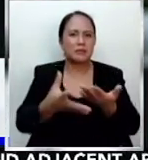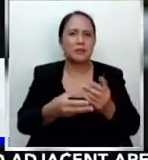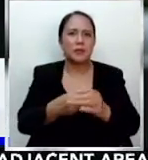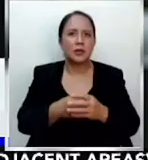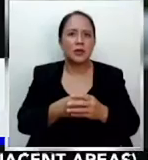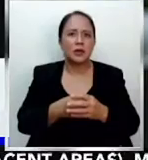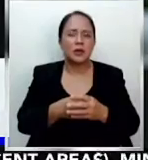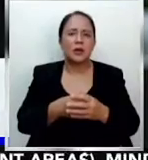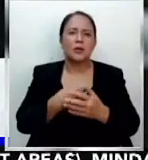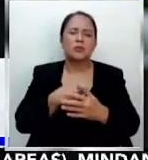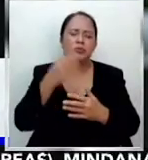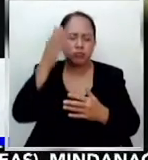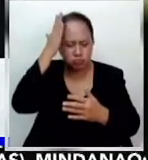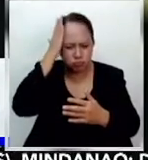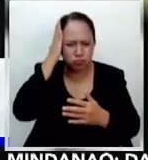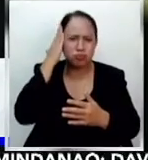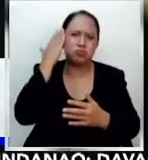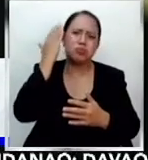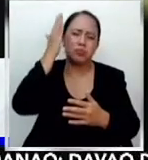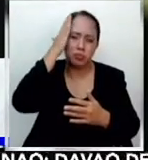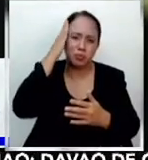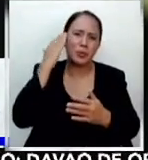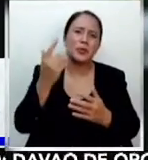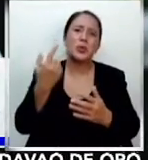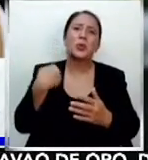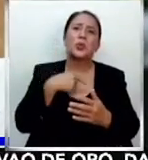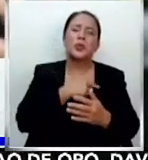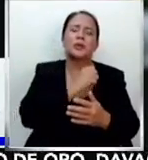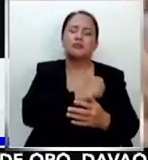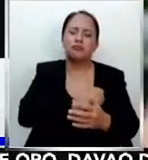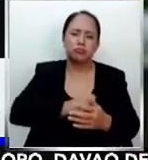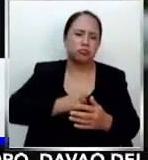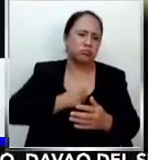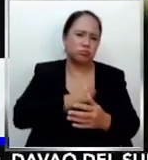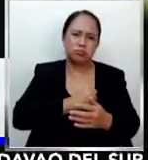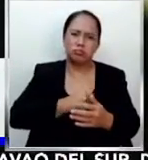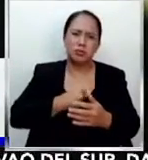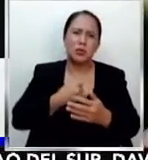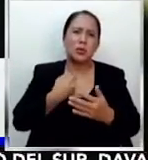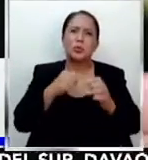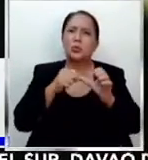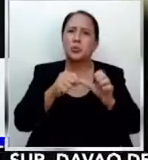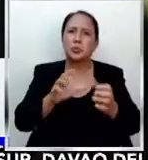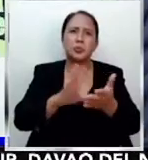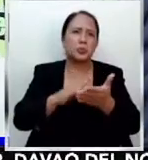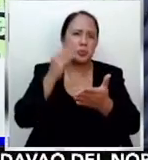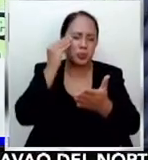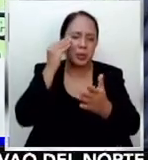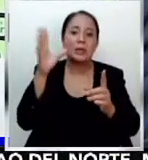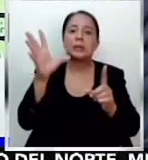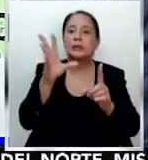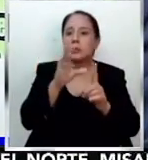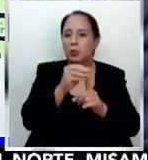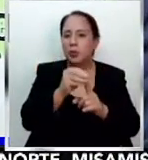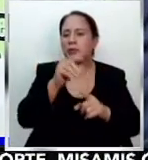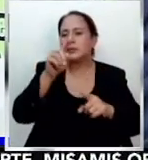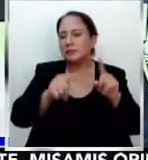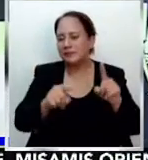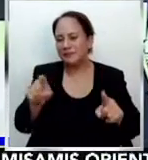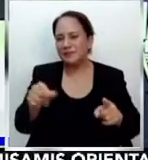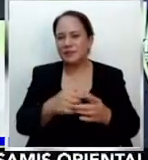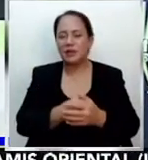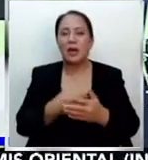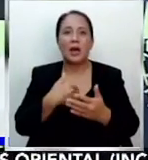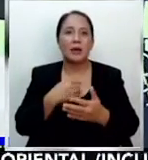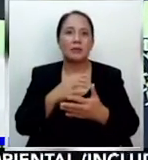nagsusumamo po ako sa inyong lahat. We apologize. It's a continuous learning and culture is dynamic. Magkakaroon kami ng live discourse